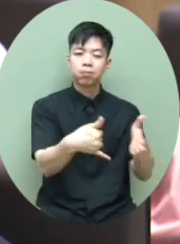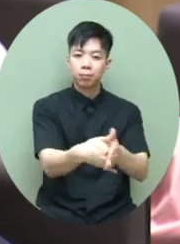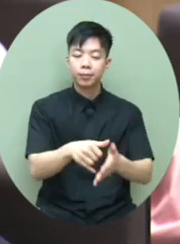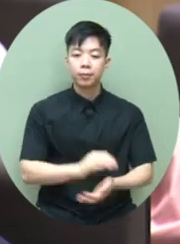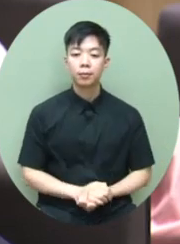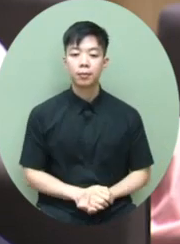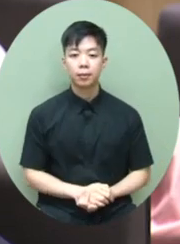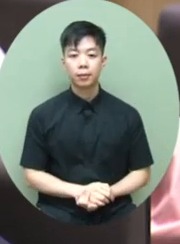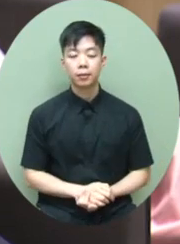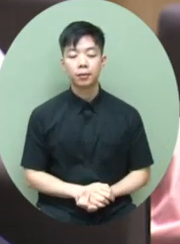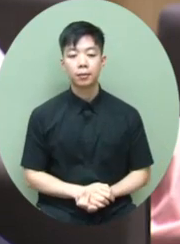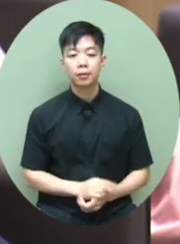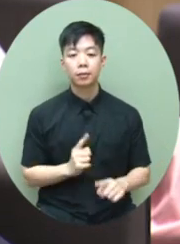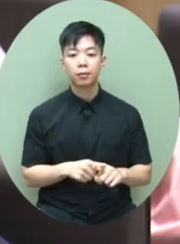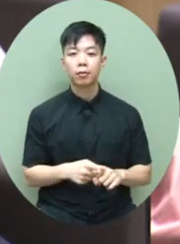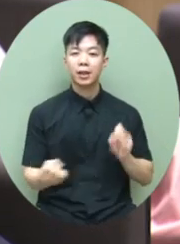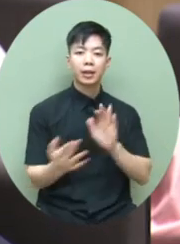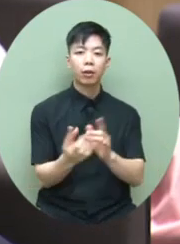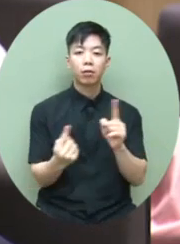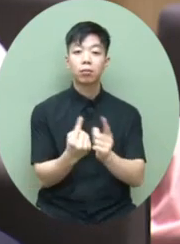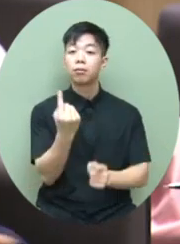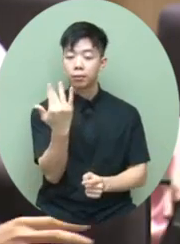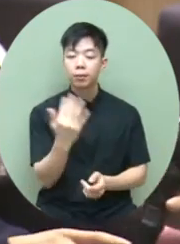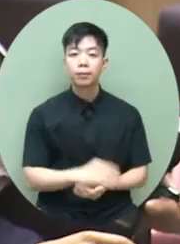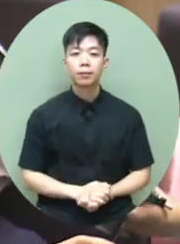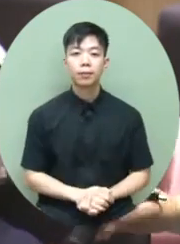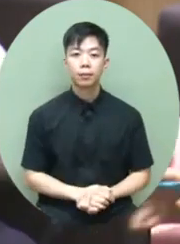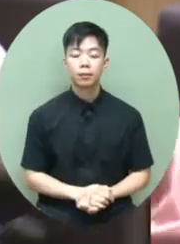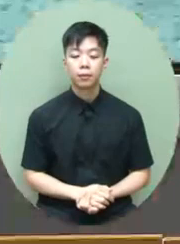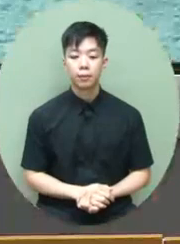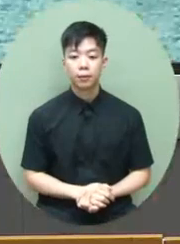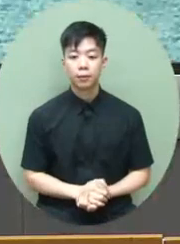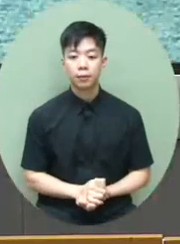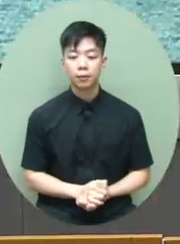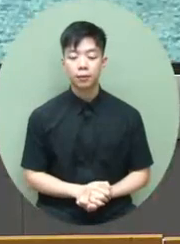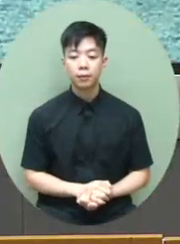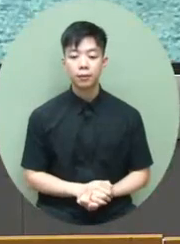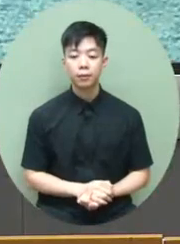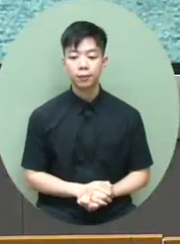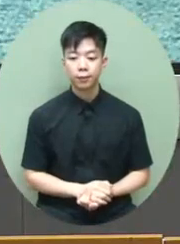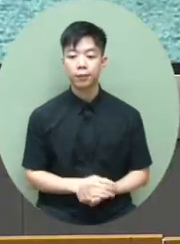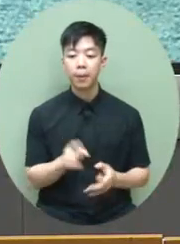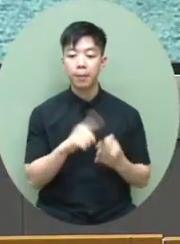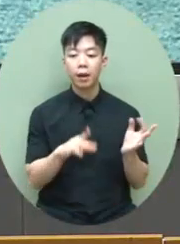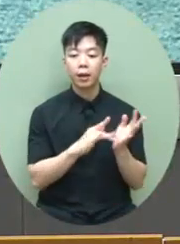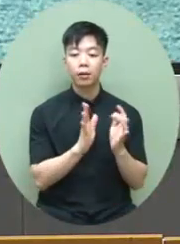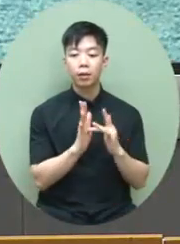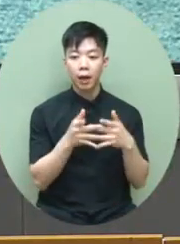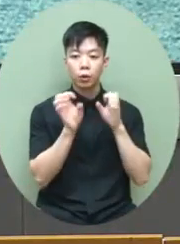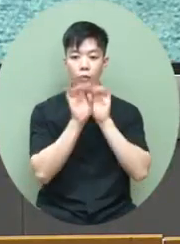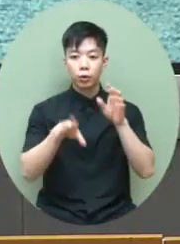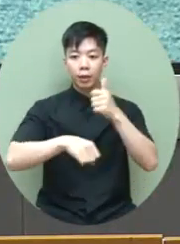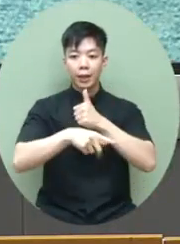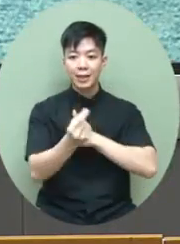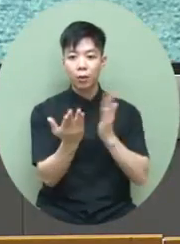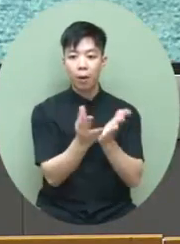去更新涉及多少人呢？麻煩 剛才講基督教宣道會宣基小學平